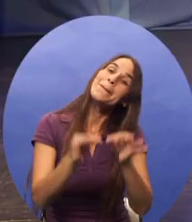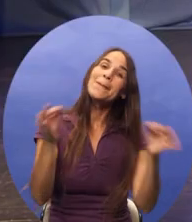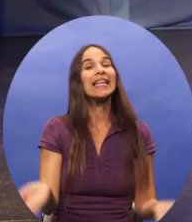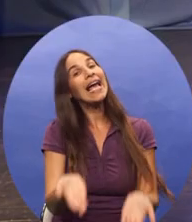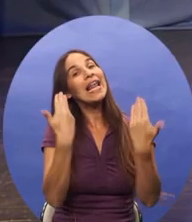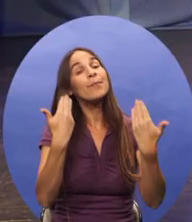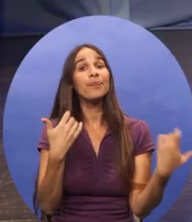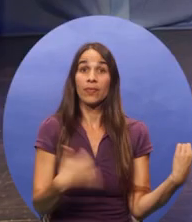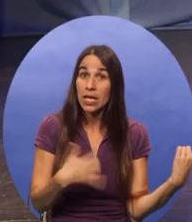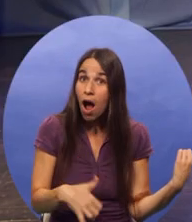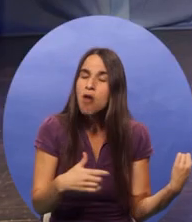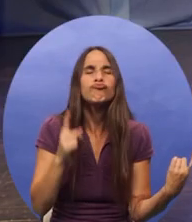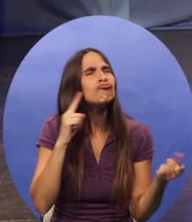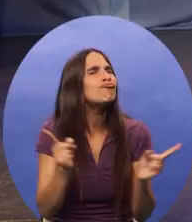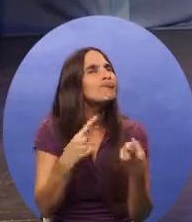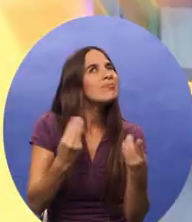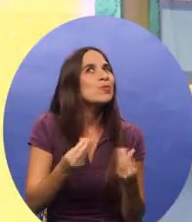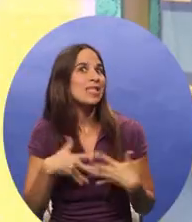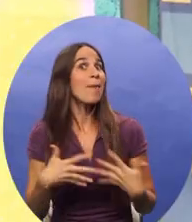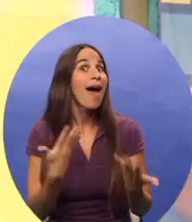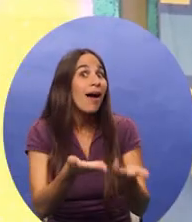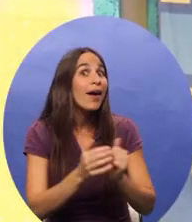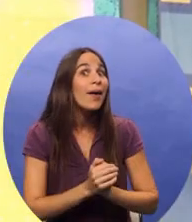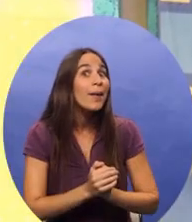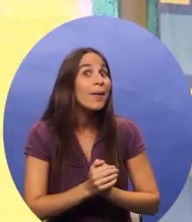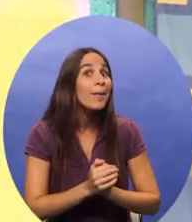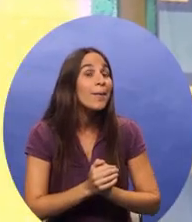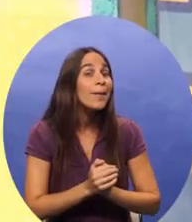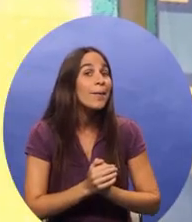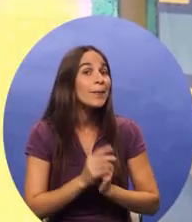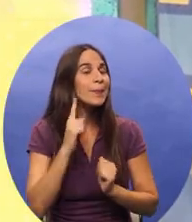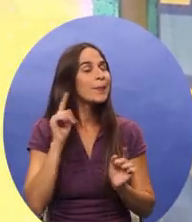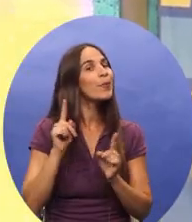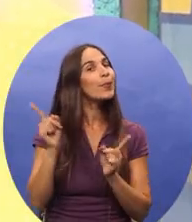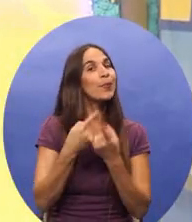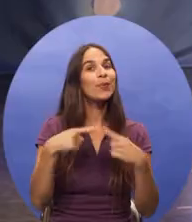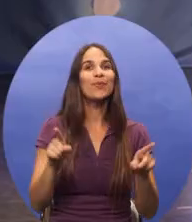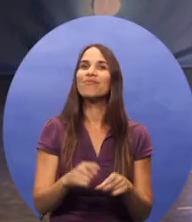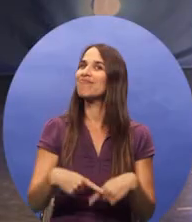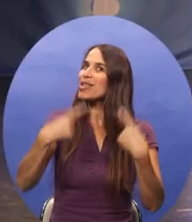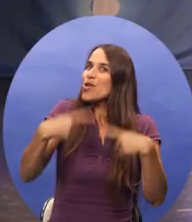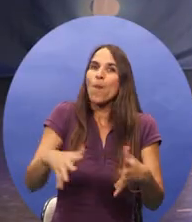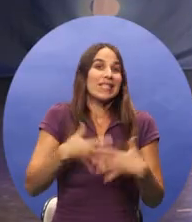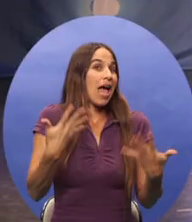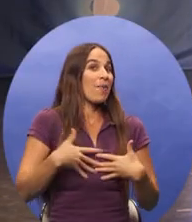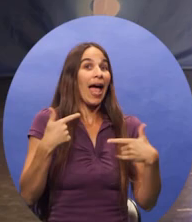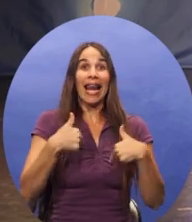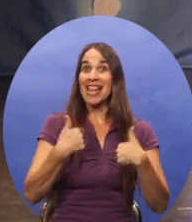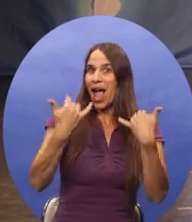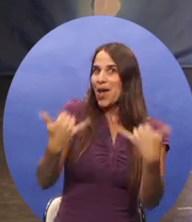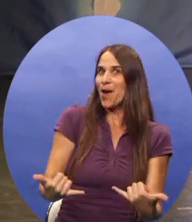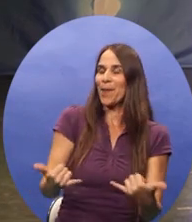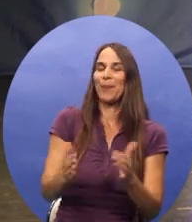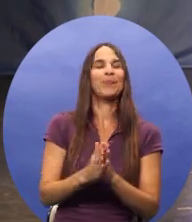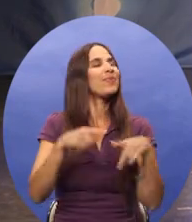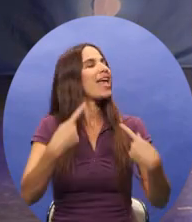גיטרה, נגני לי משהו שמח. איזה יום שמח לי היום.